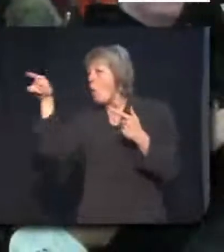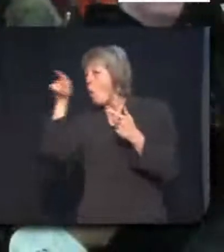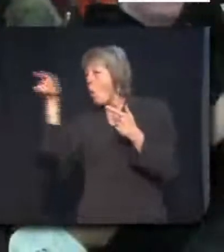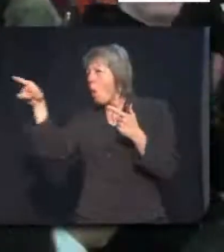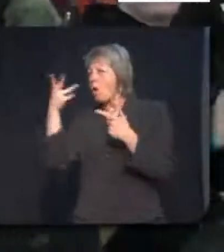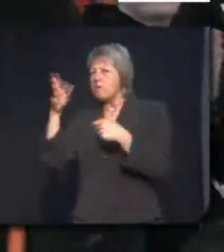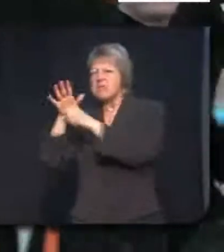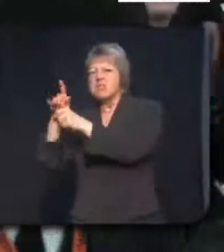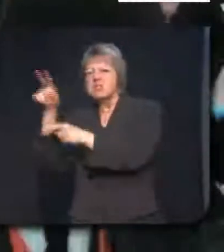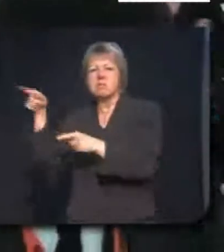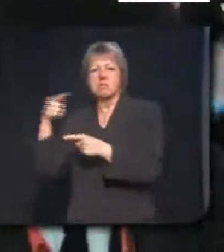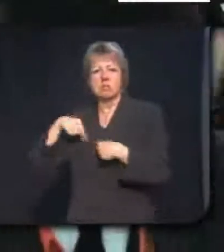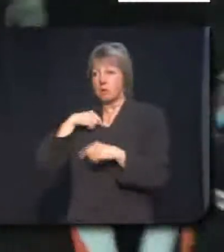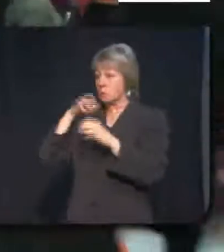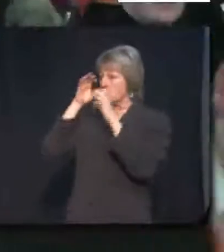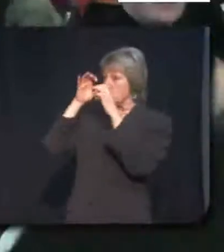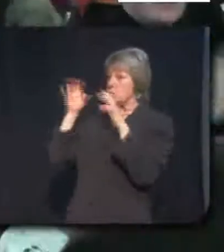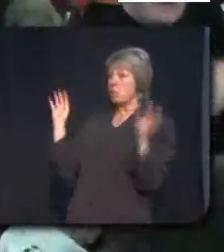danke